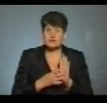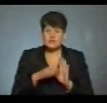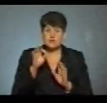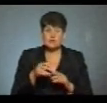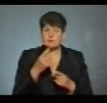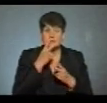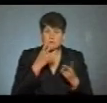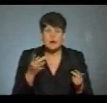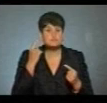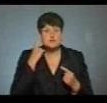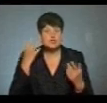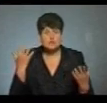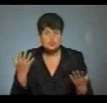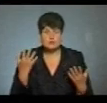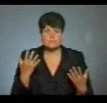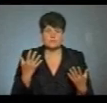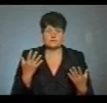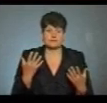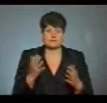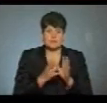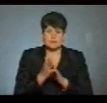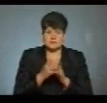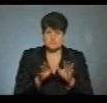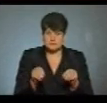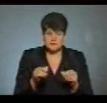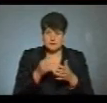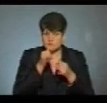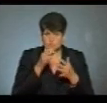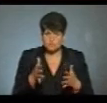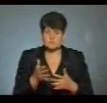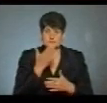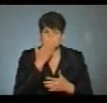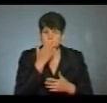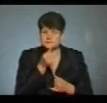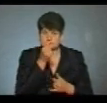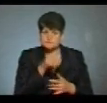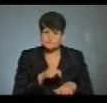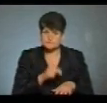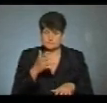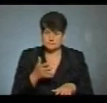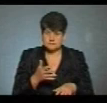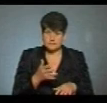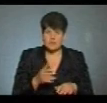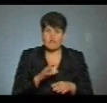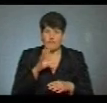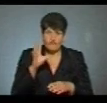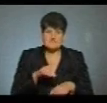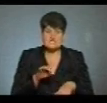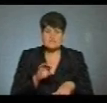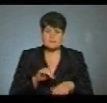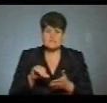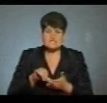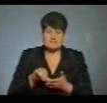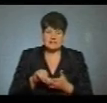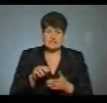бачимо, не чуємо, не сприймаємо тактильно, на запах. Тобто всі представники мікросвіту, а